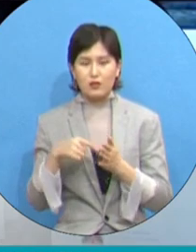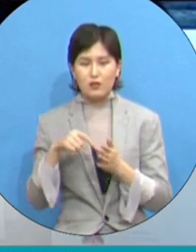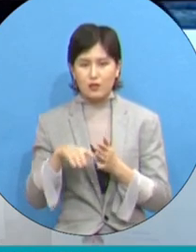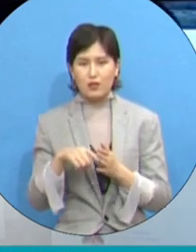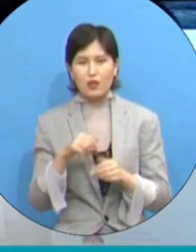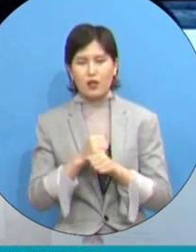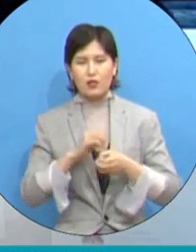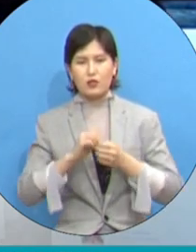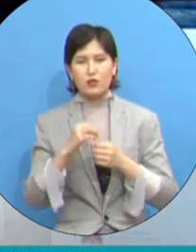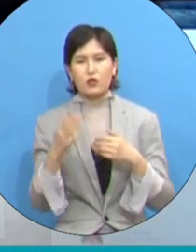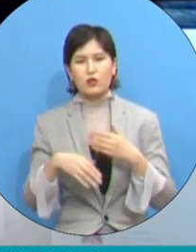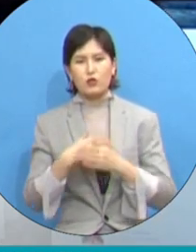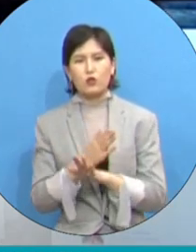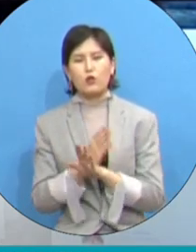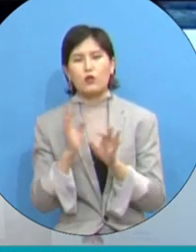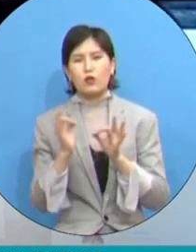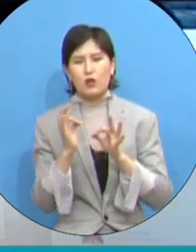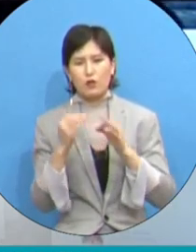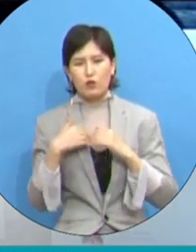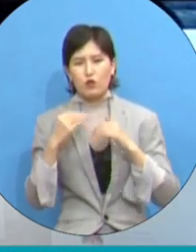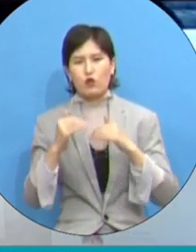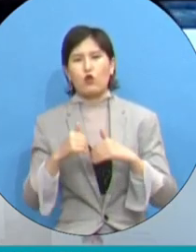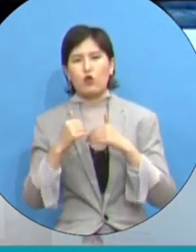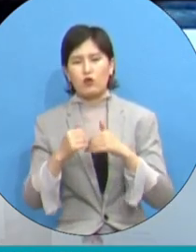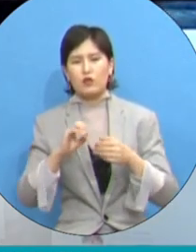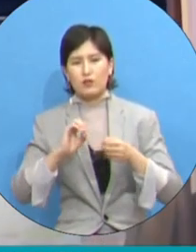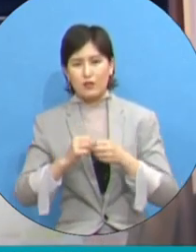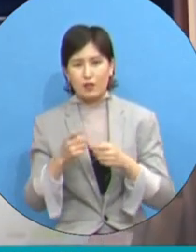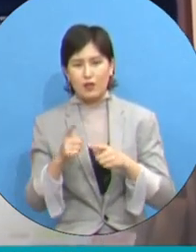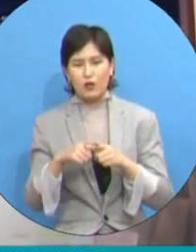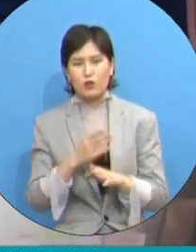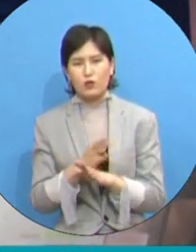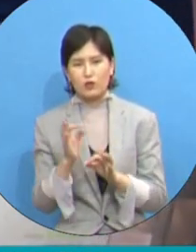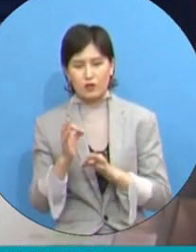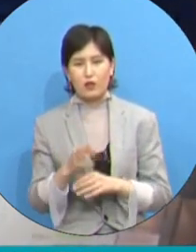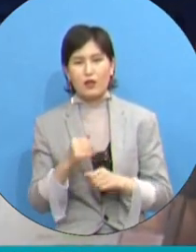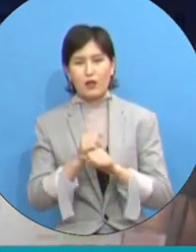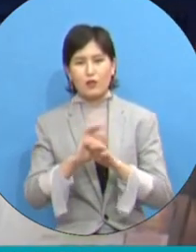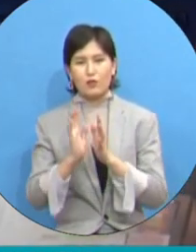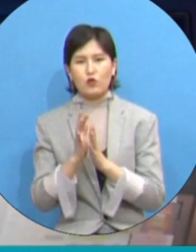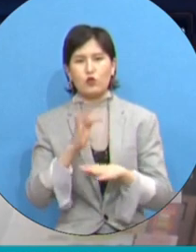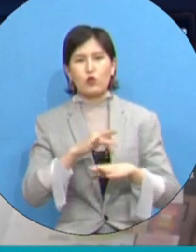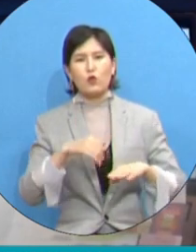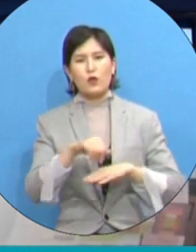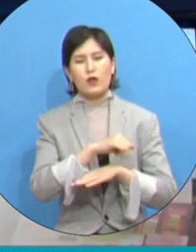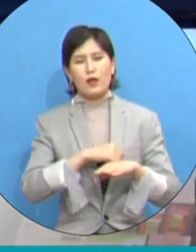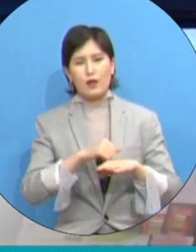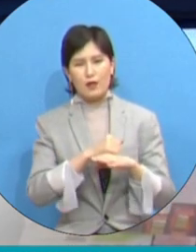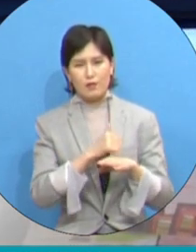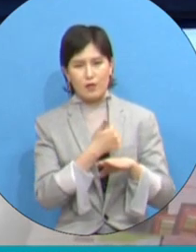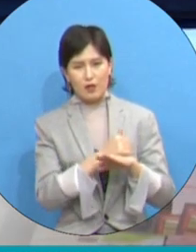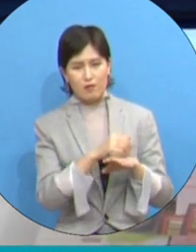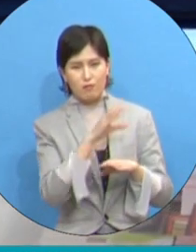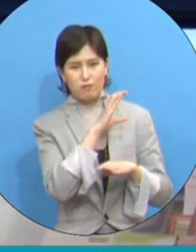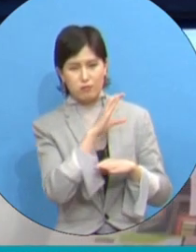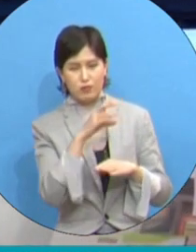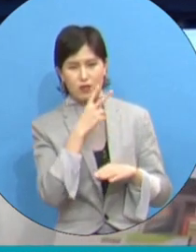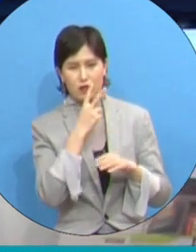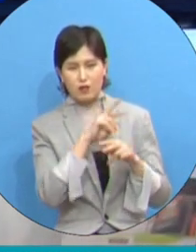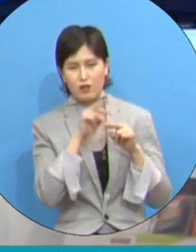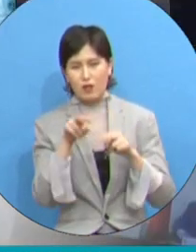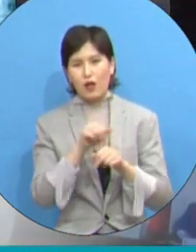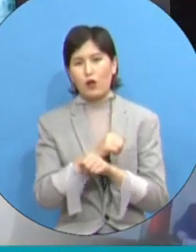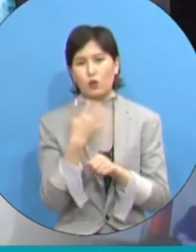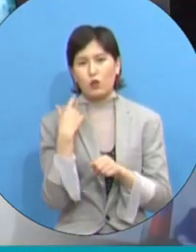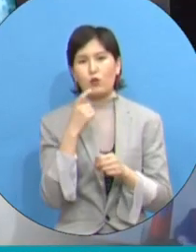бүрэн хийгдэж дуусаагүй хөгжлийн шатанд явж байгаа бид илүү хөгжүүлэх зорилготой байгаа. Төсвийн үйл ажиллагааг Төв аймгийн аяилжуулчлалын холбооноос хариуцсан ажиллуулж байгаа